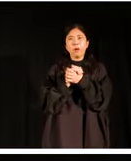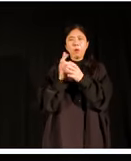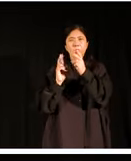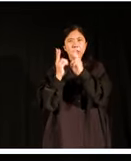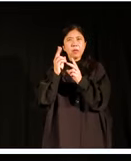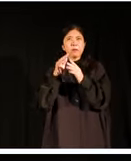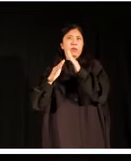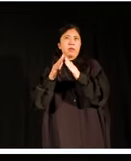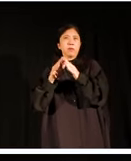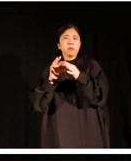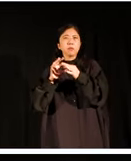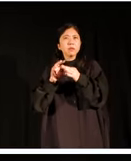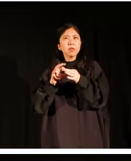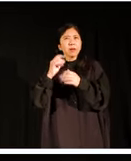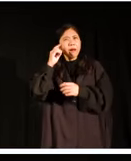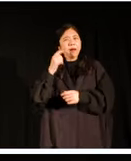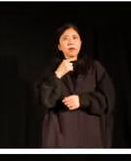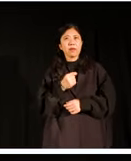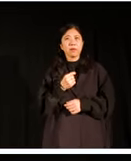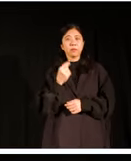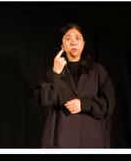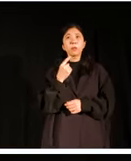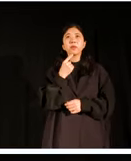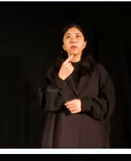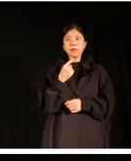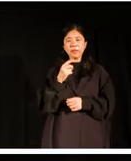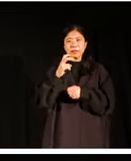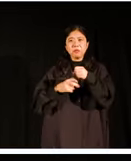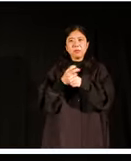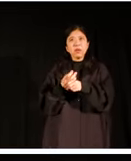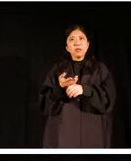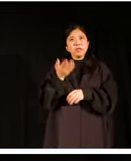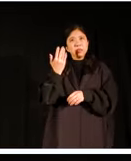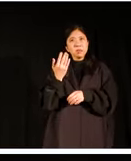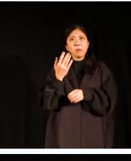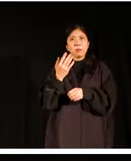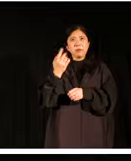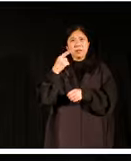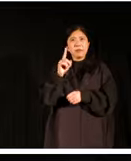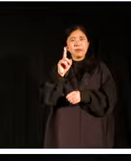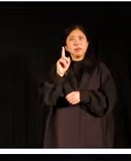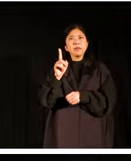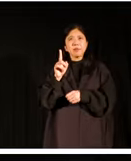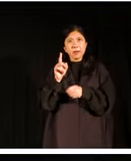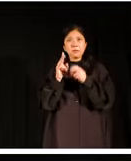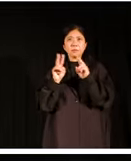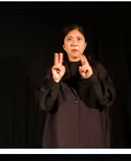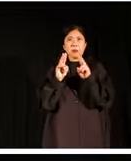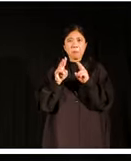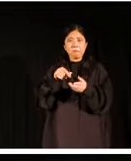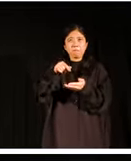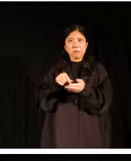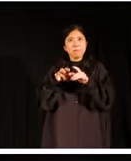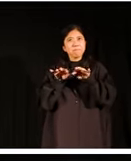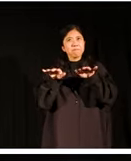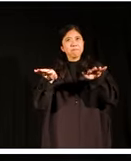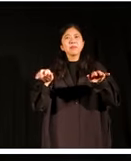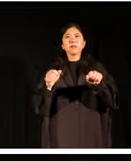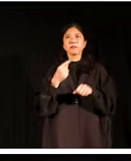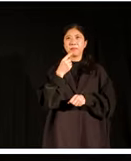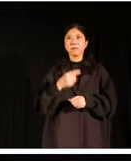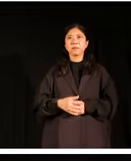かそういうことを考えるきっかけになればということでえ20年以上続けておりますえそんなご縁でですねえ今日はえこのよう